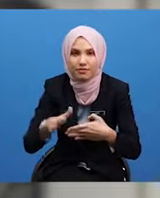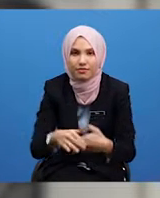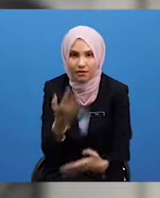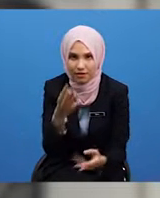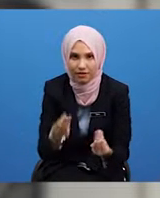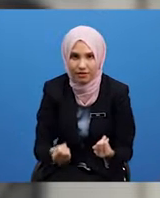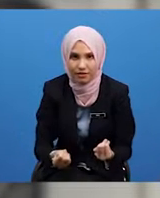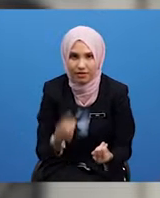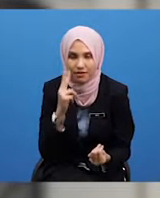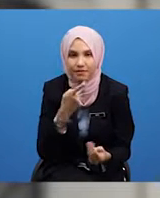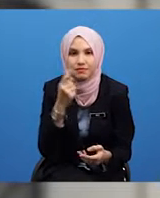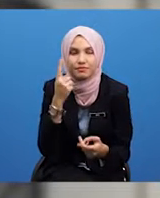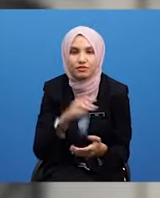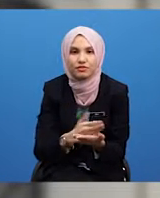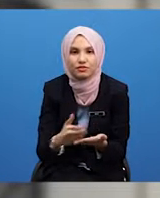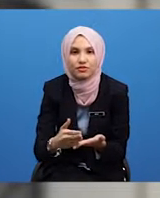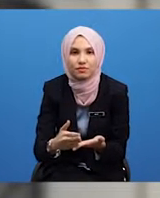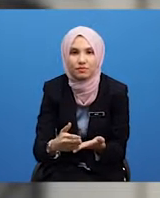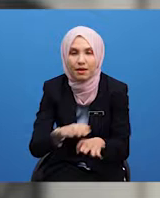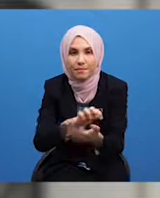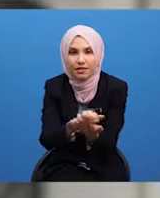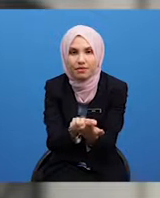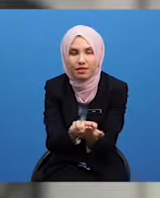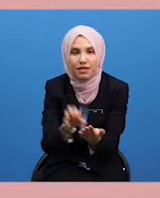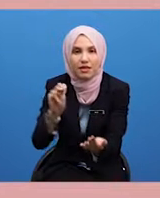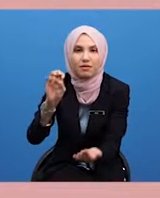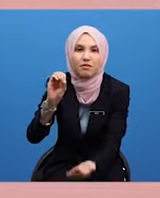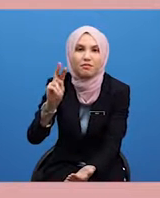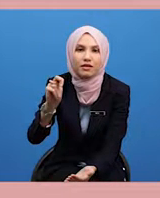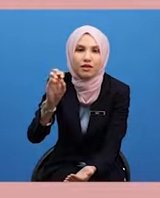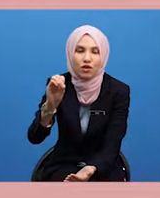perhatikan struktur bagi biji benih jenis monokotiledon.